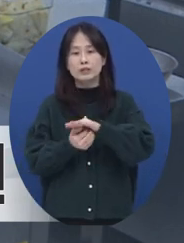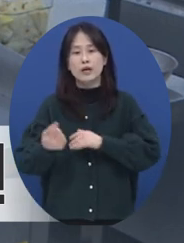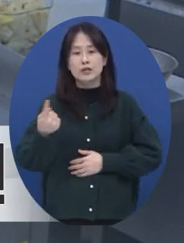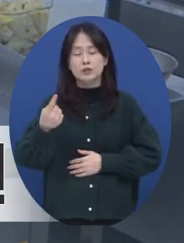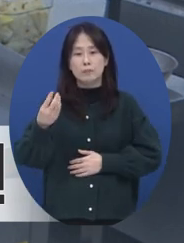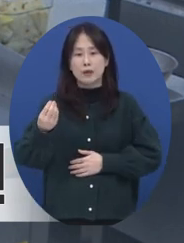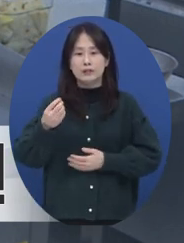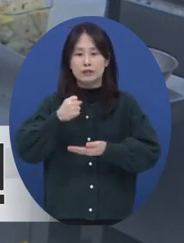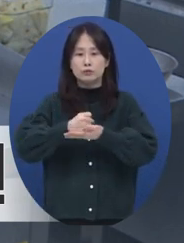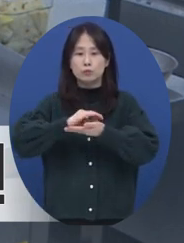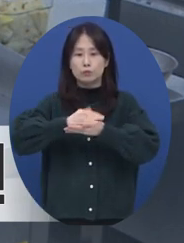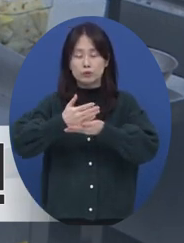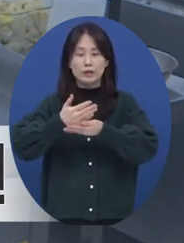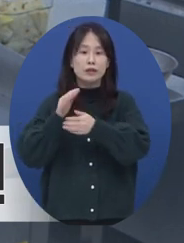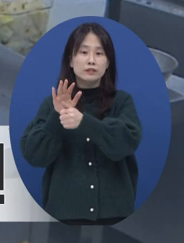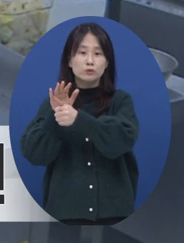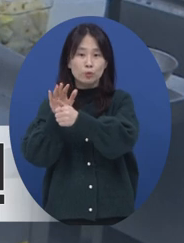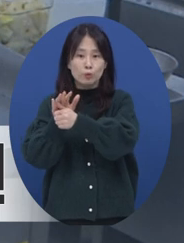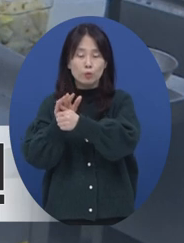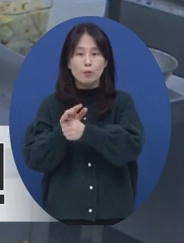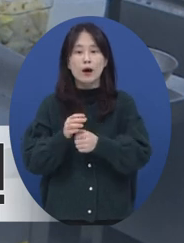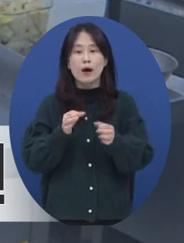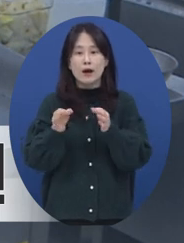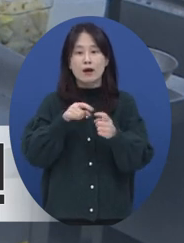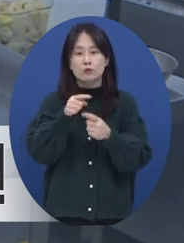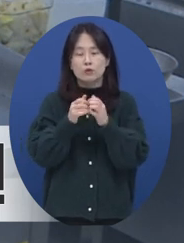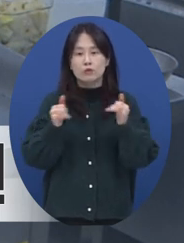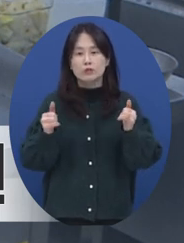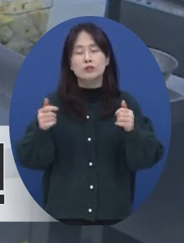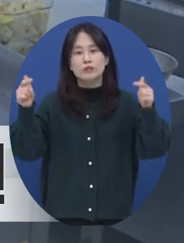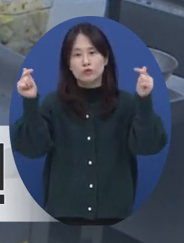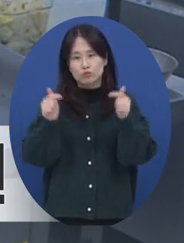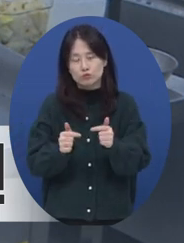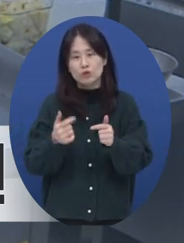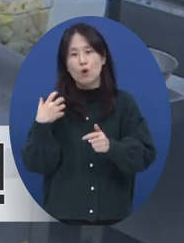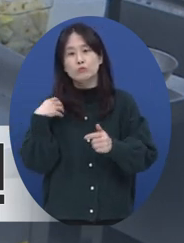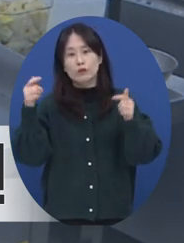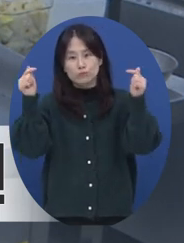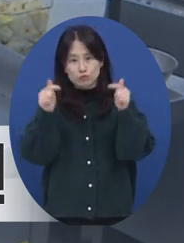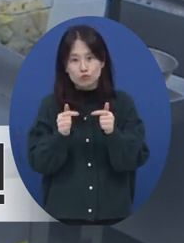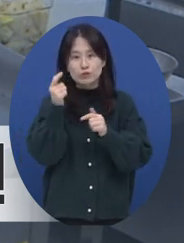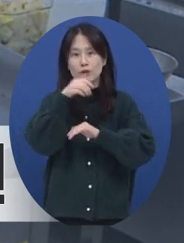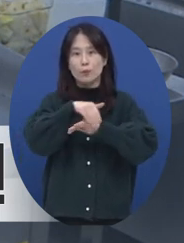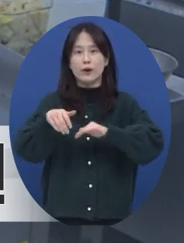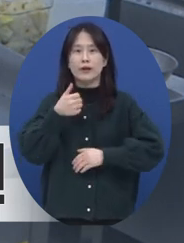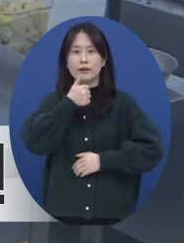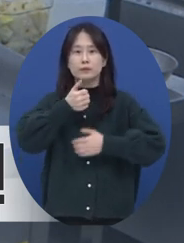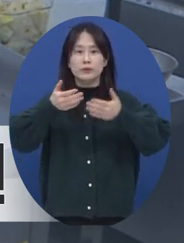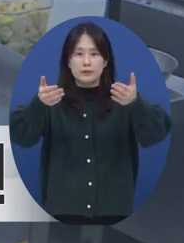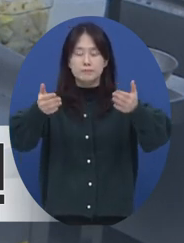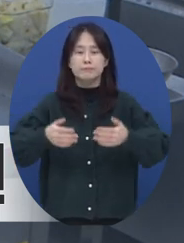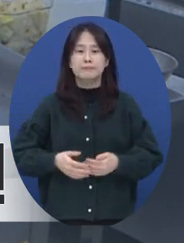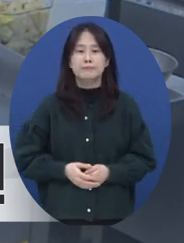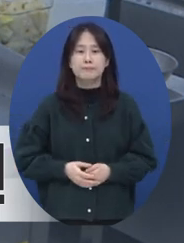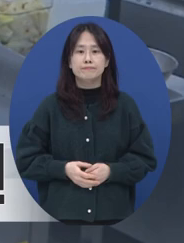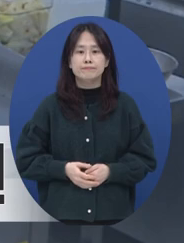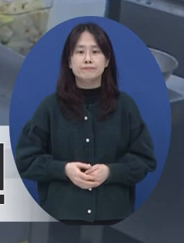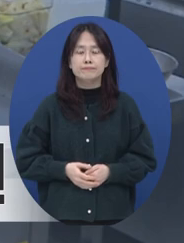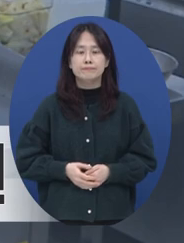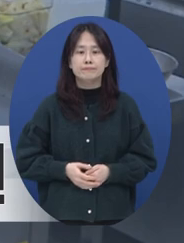1000만원의 마이너스 통장 개설을 지원해 소상공인의 부담을 덜어줍니다 경기 gtv 김태희 기자의